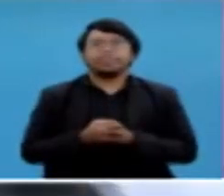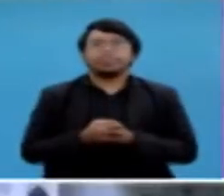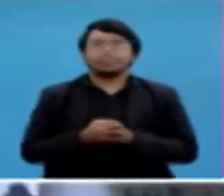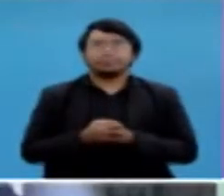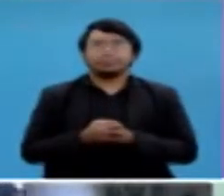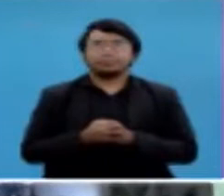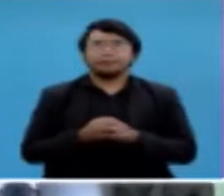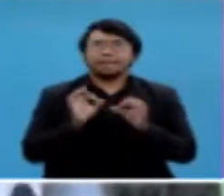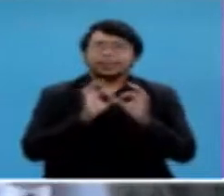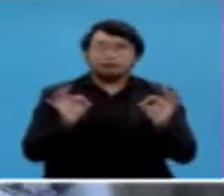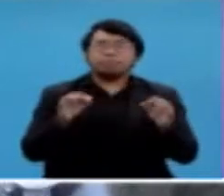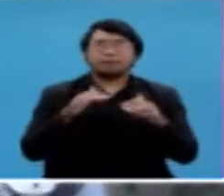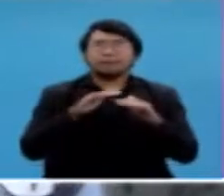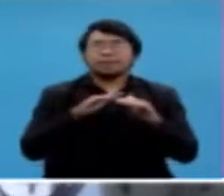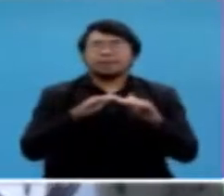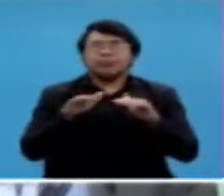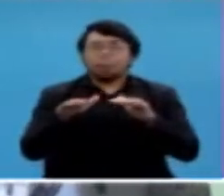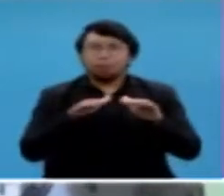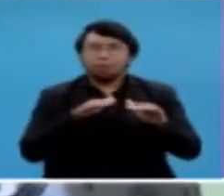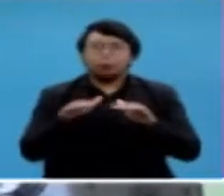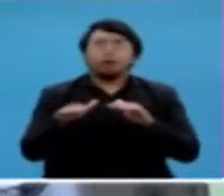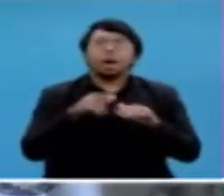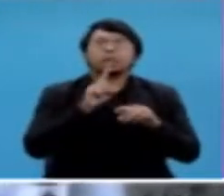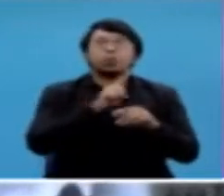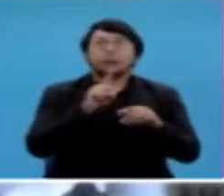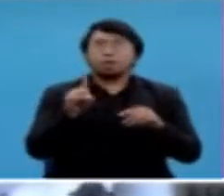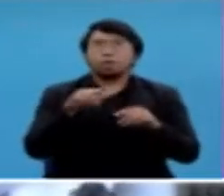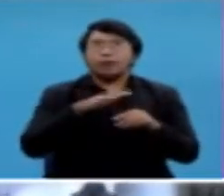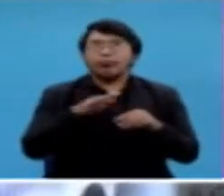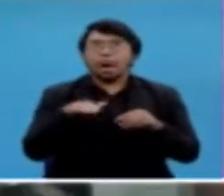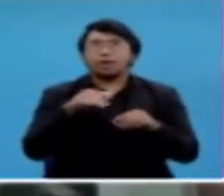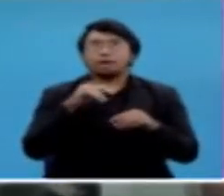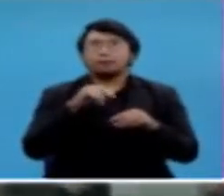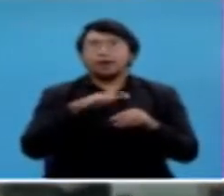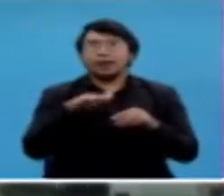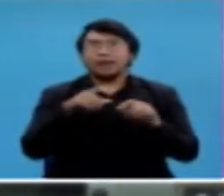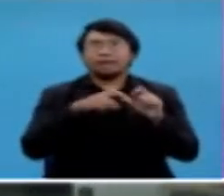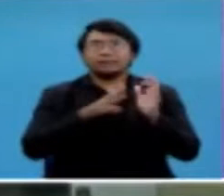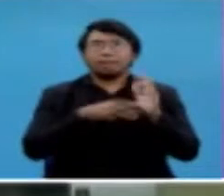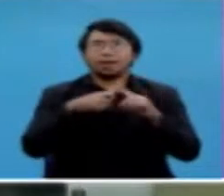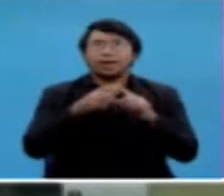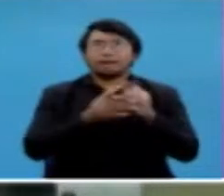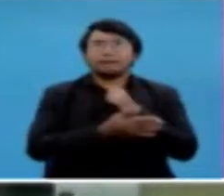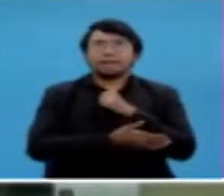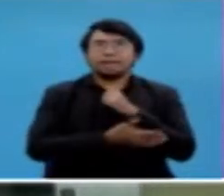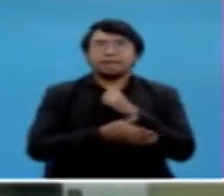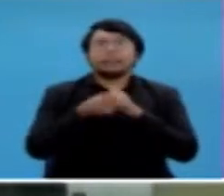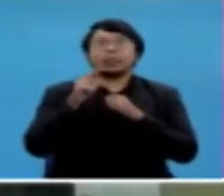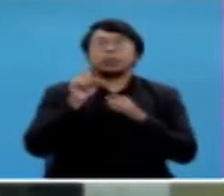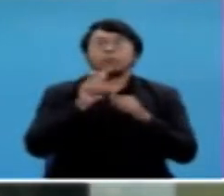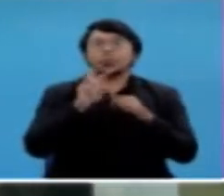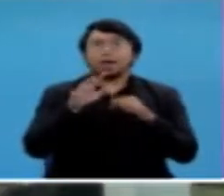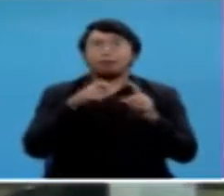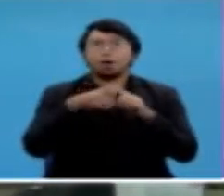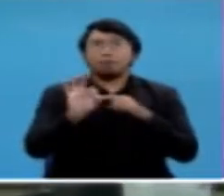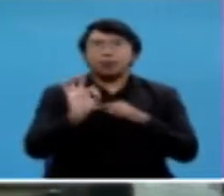Dengan tertib dan teratur, satu persatu siswa dan siswi SMK Negeri 29 Kebayoran Baru masuk ke dalam ruangan ujian. Hari ini merupakan